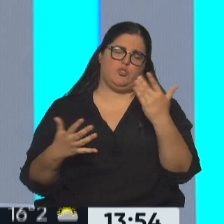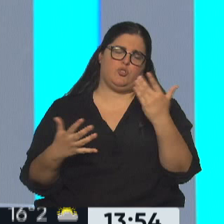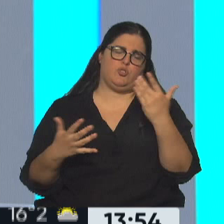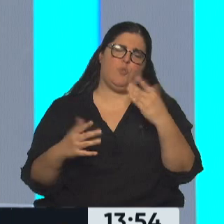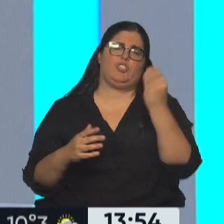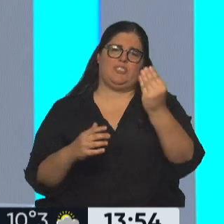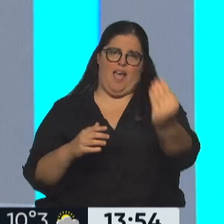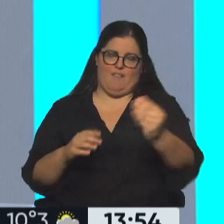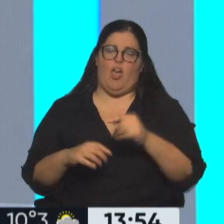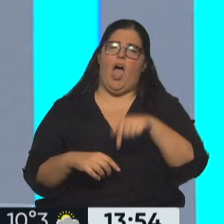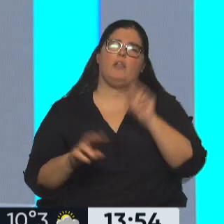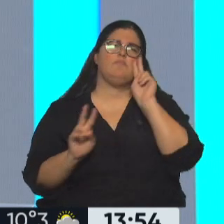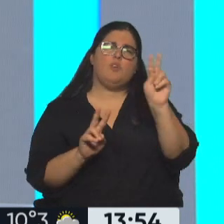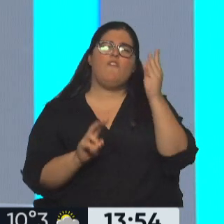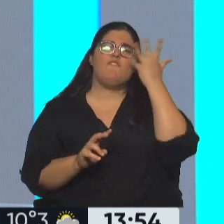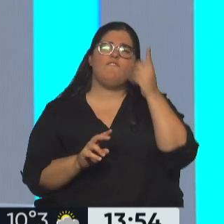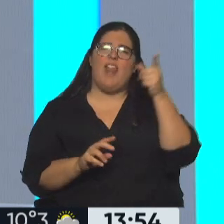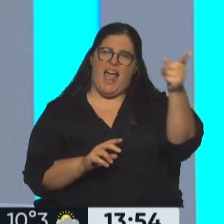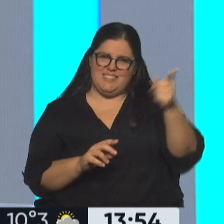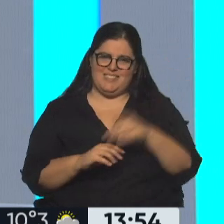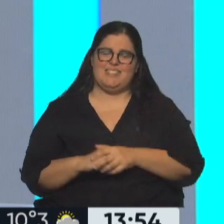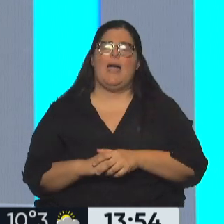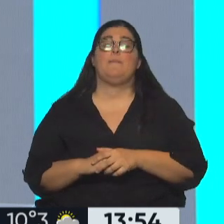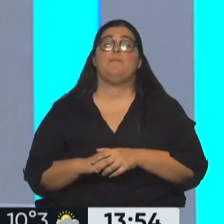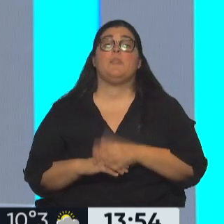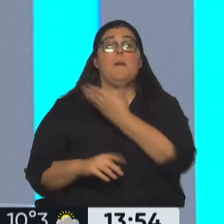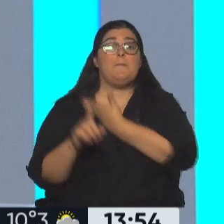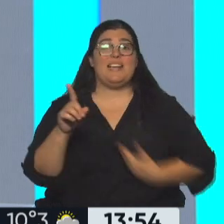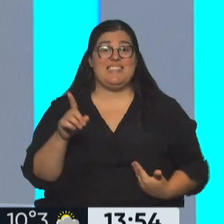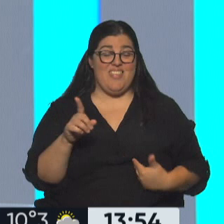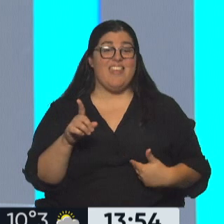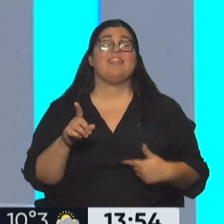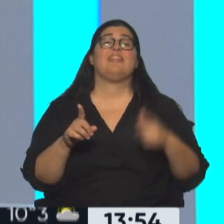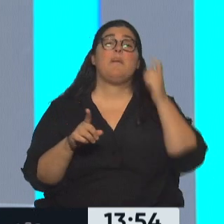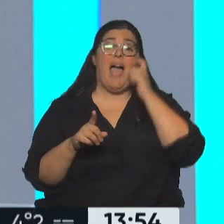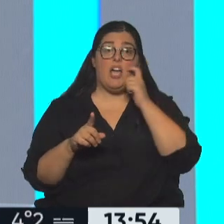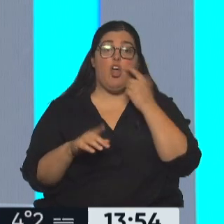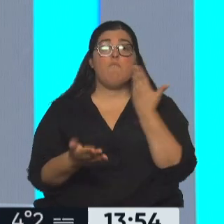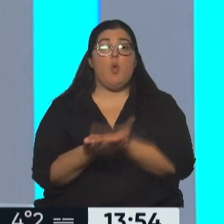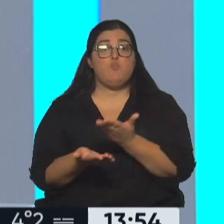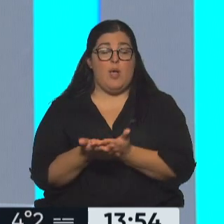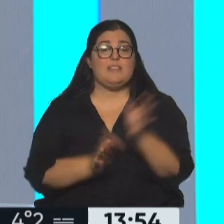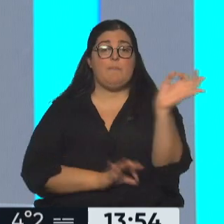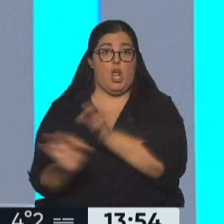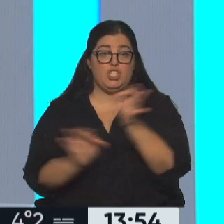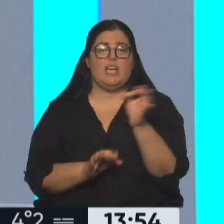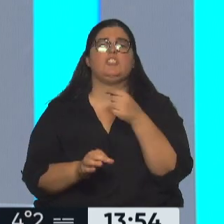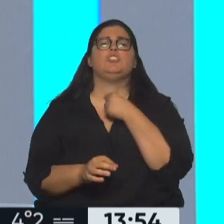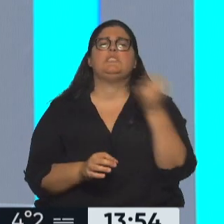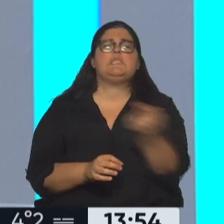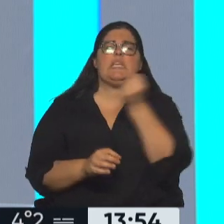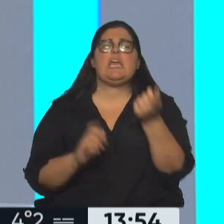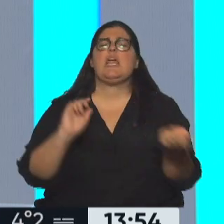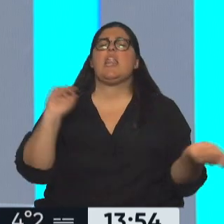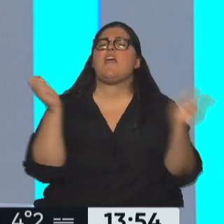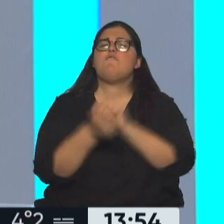Vamos a Francia, un proyecto presentado por el propio presidente Emmanuel Macron con el objetivo de concretar una